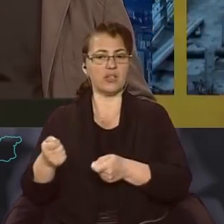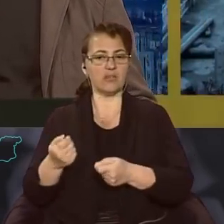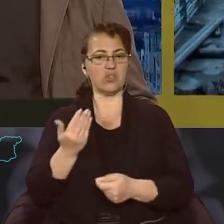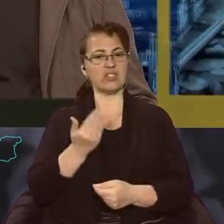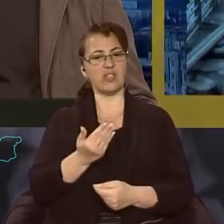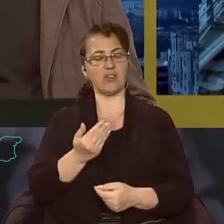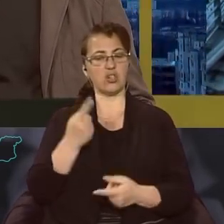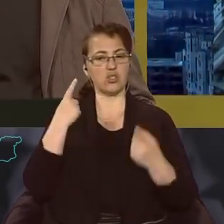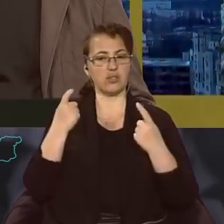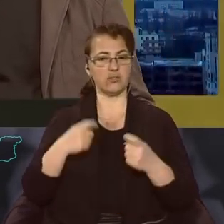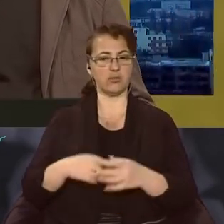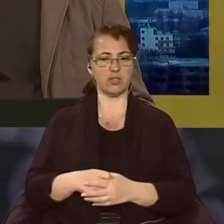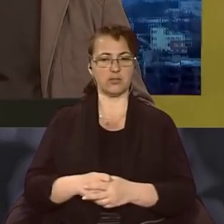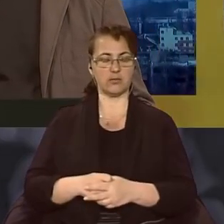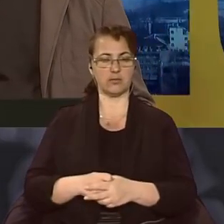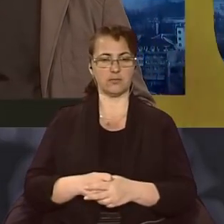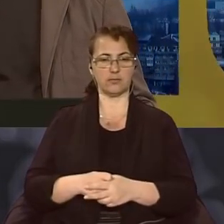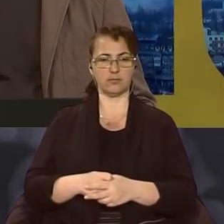за вашою